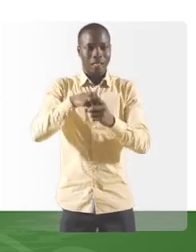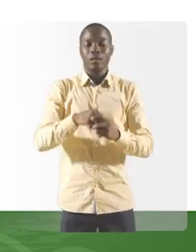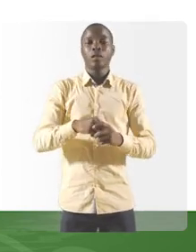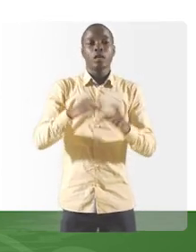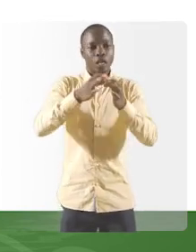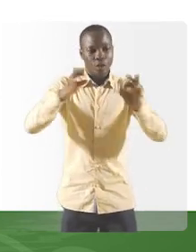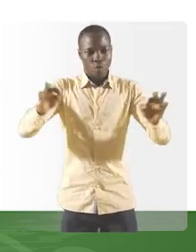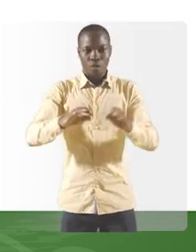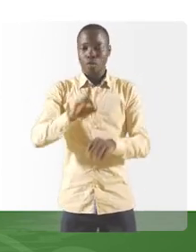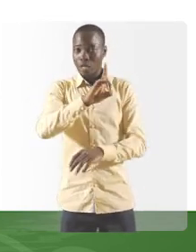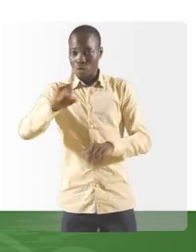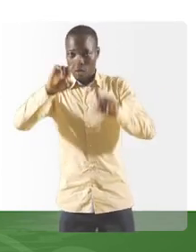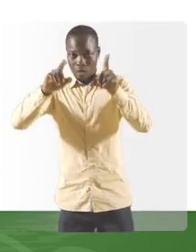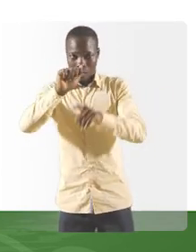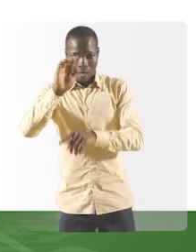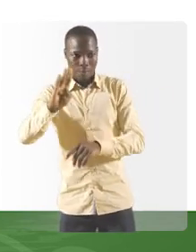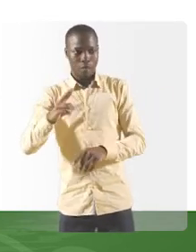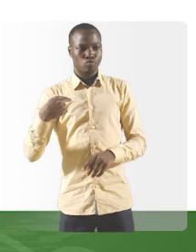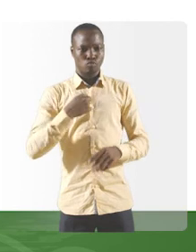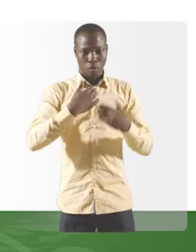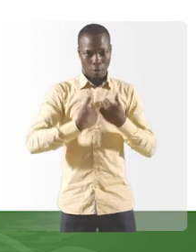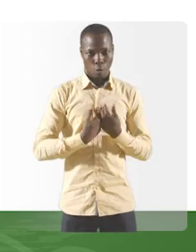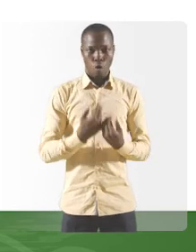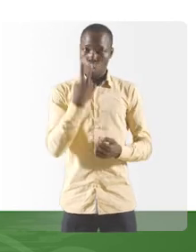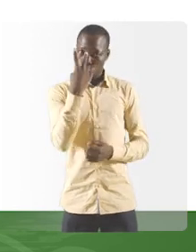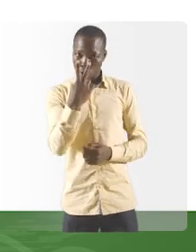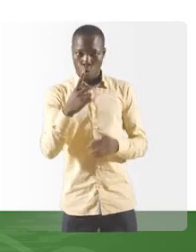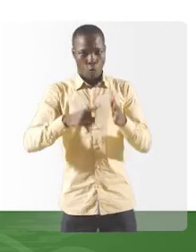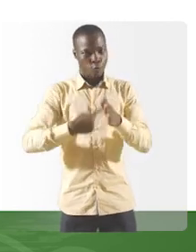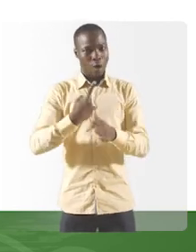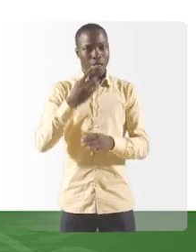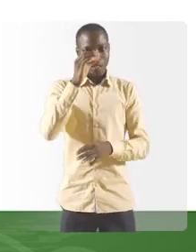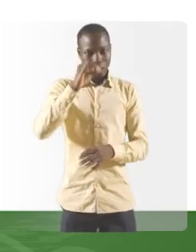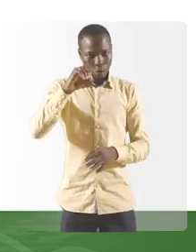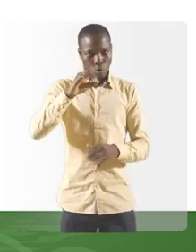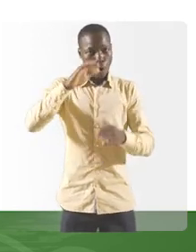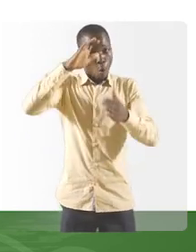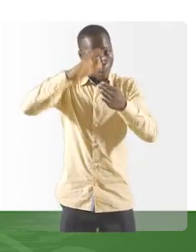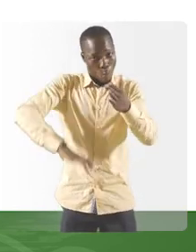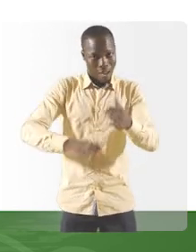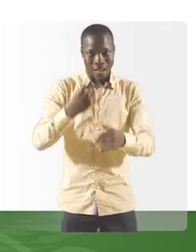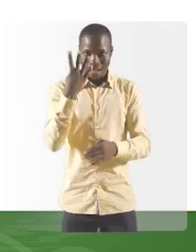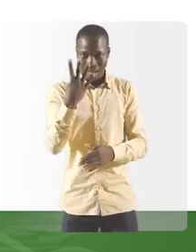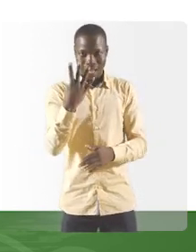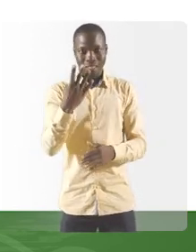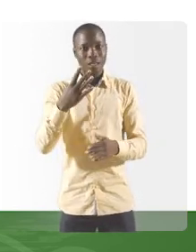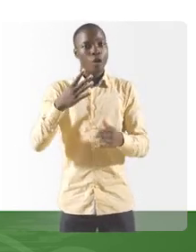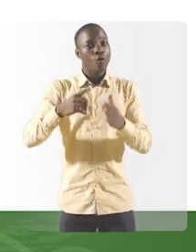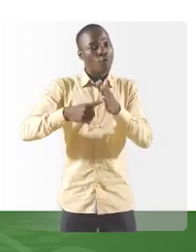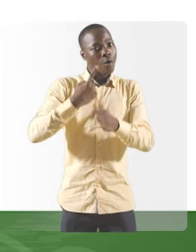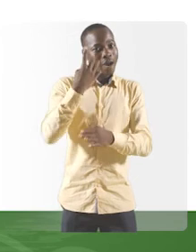C. On obtient 2 fois 0 moins 4 fois